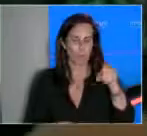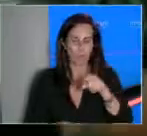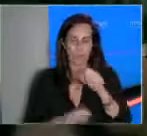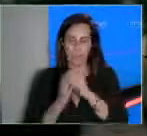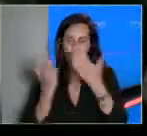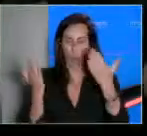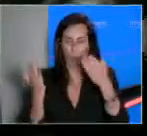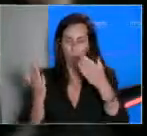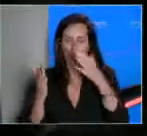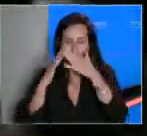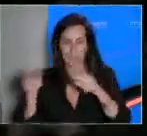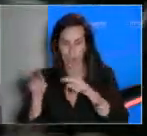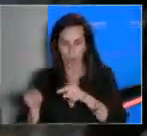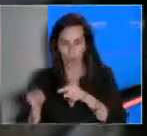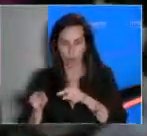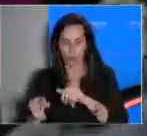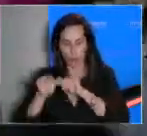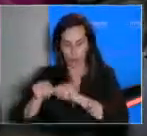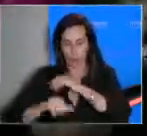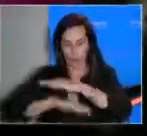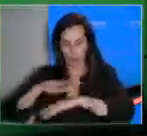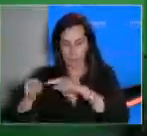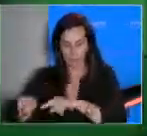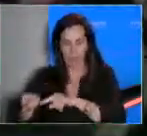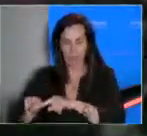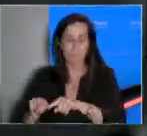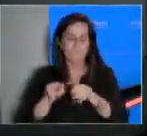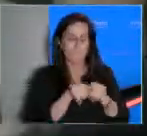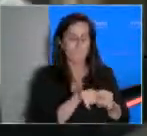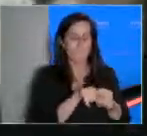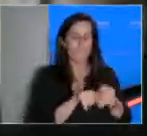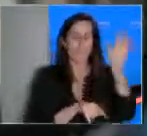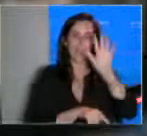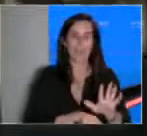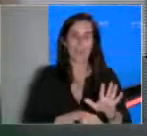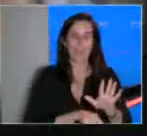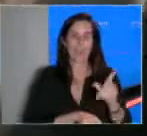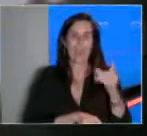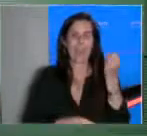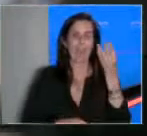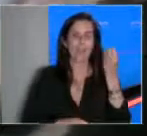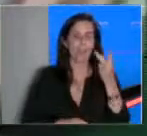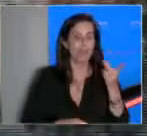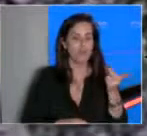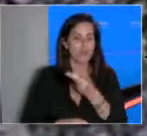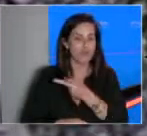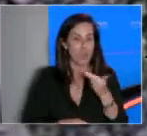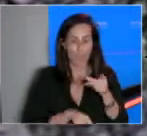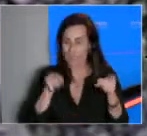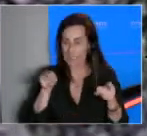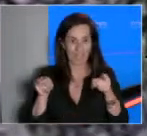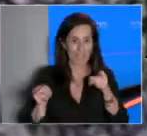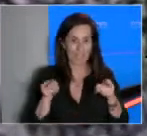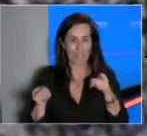עיתון אל-אחבר הלבנוני שמזוהה עם חיזבאללה, ועם הטלוויזיה הקטרית, ואלה בדיוק שני